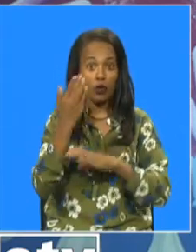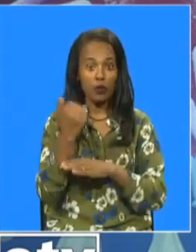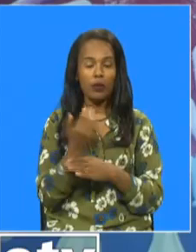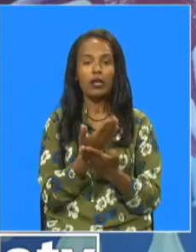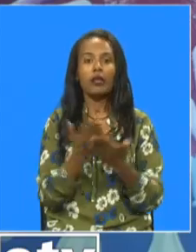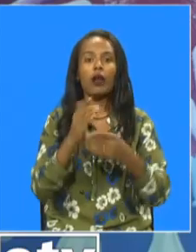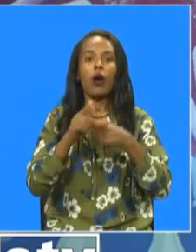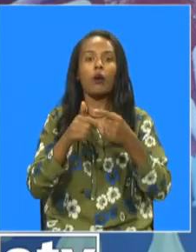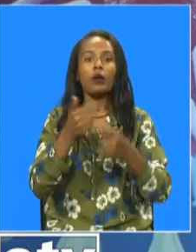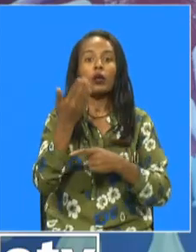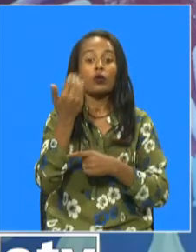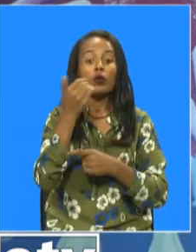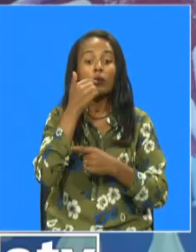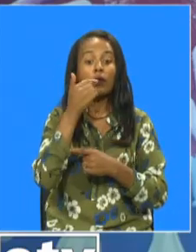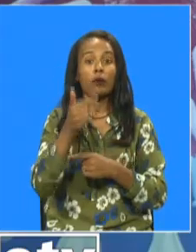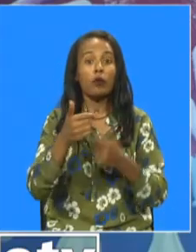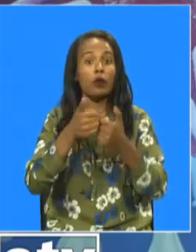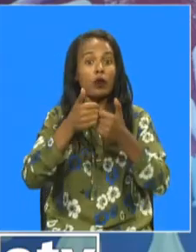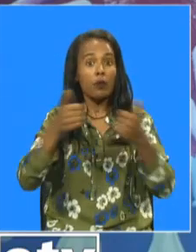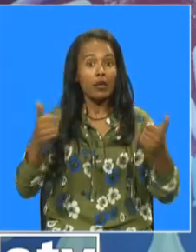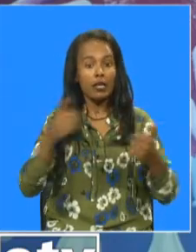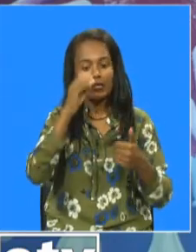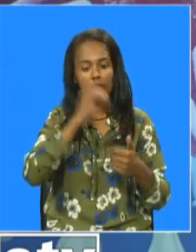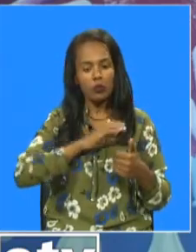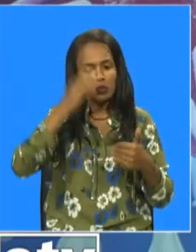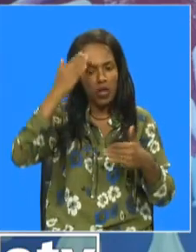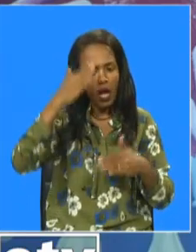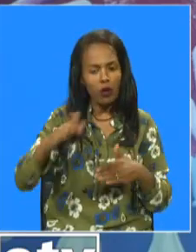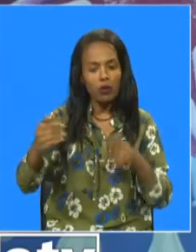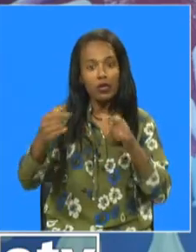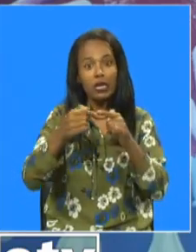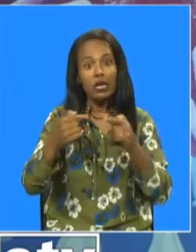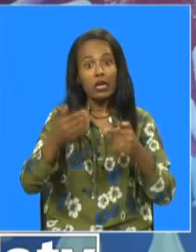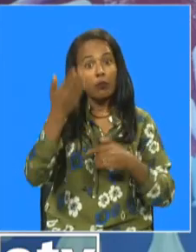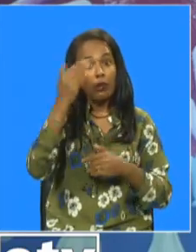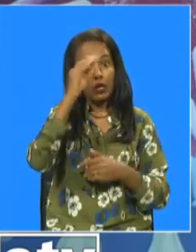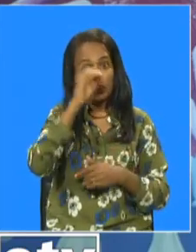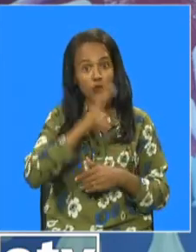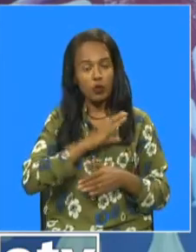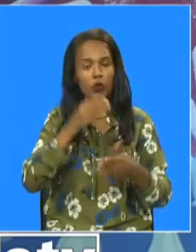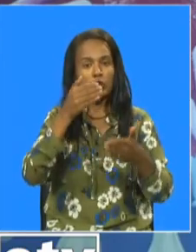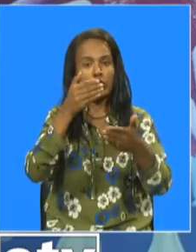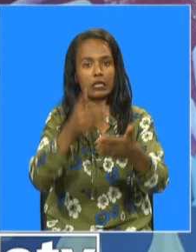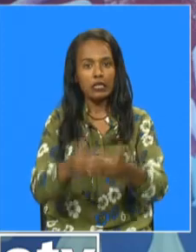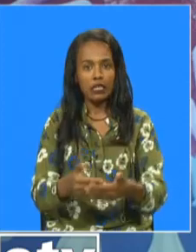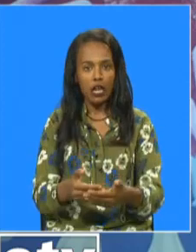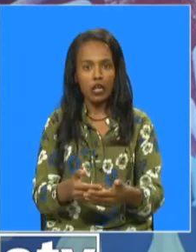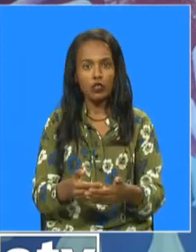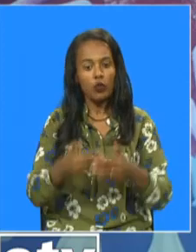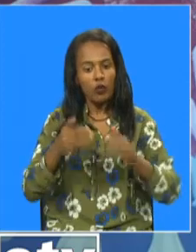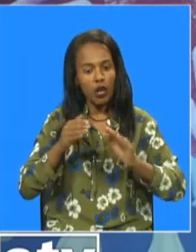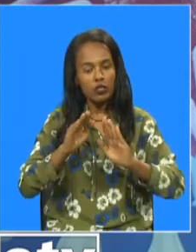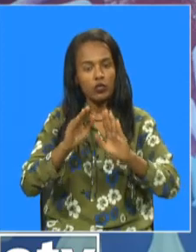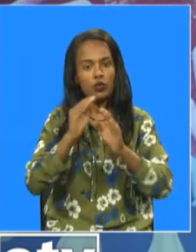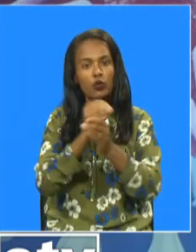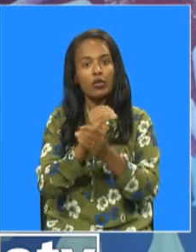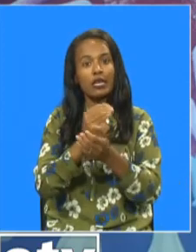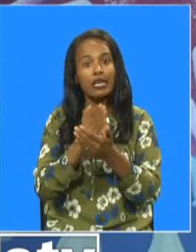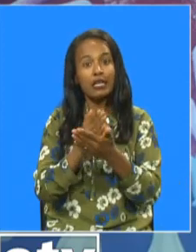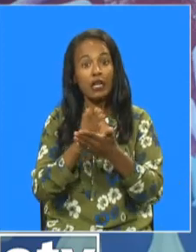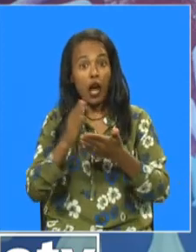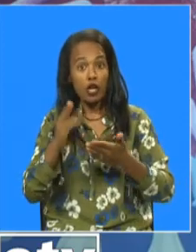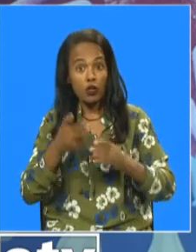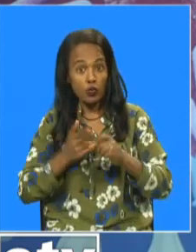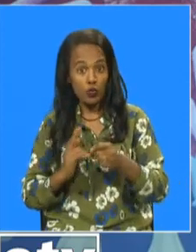ሄዶ ነበር የሚለውን ለመለየትና በቅርበት ሳያቁ ንክኪ የነበራቸውን ሰዎች ደርሰንላቸው ራሳቸውንም እንዲያገሉ